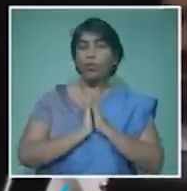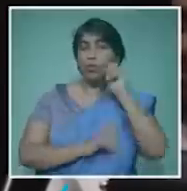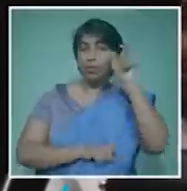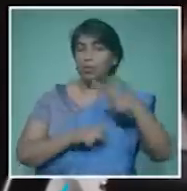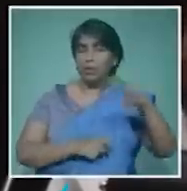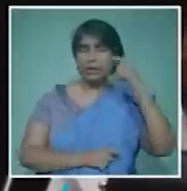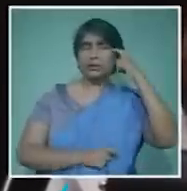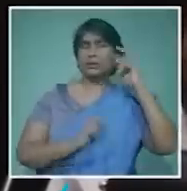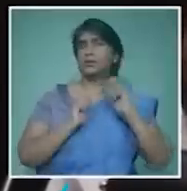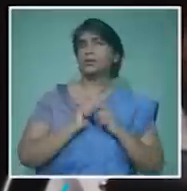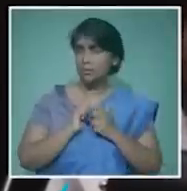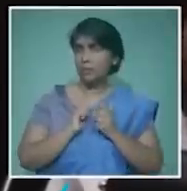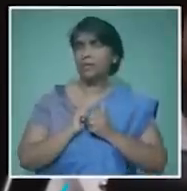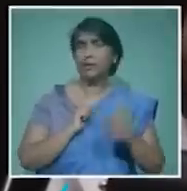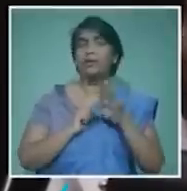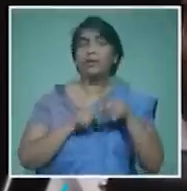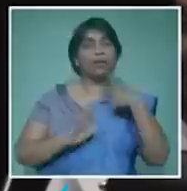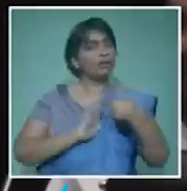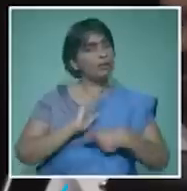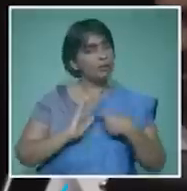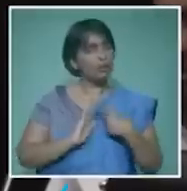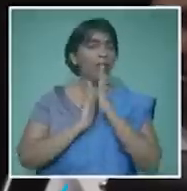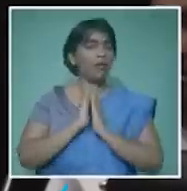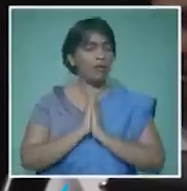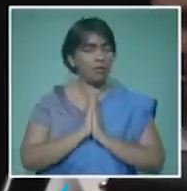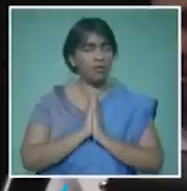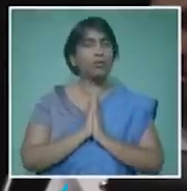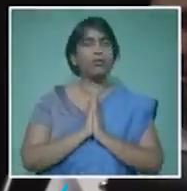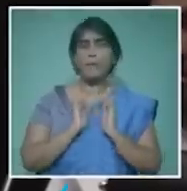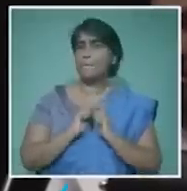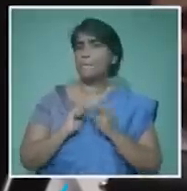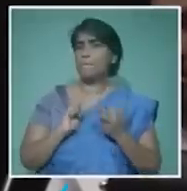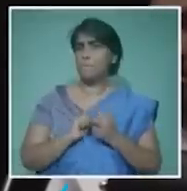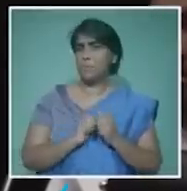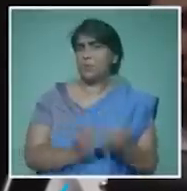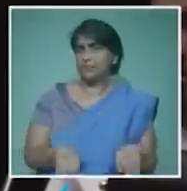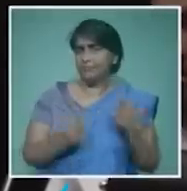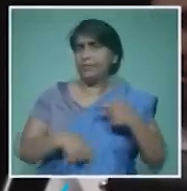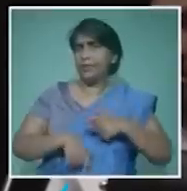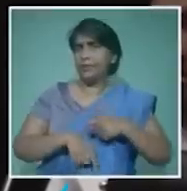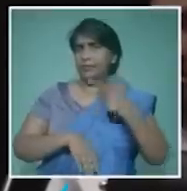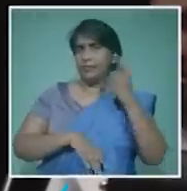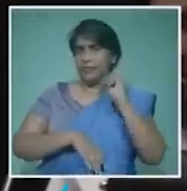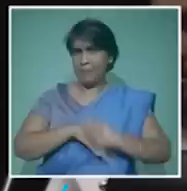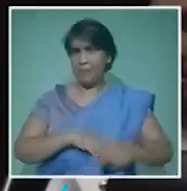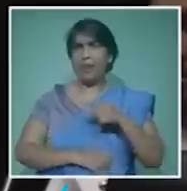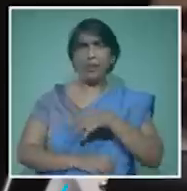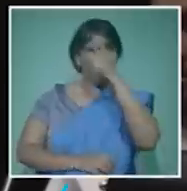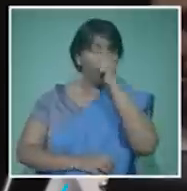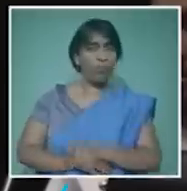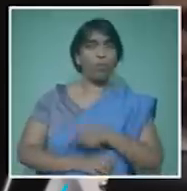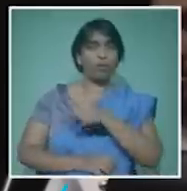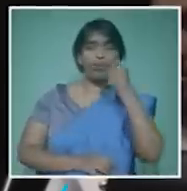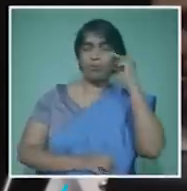ජනතාවගේ හිත් පෑරෙන විදියට කටයුතු කරලා මේ රටේ ආගමික ගැටුමක් ඇති කරන්න හදන මේ මේ මේ තැනැත්තාට